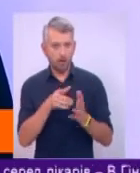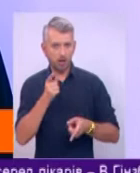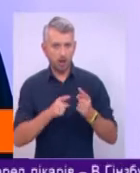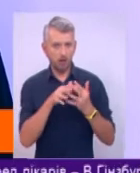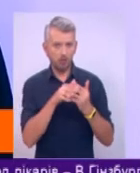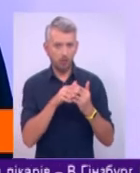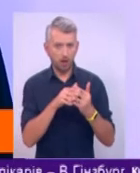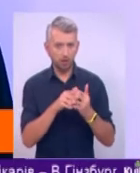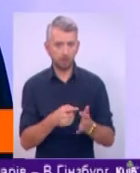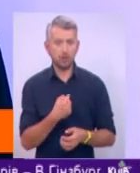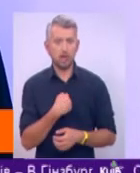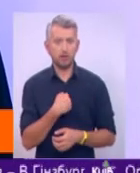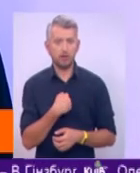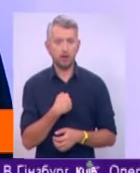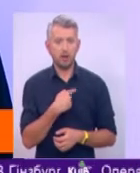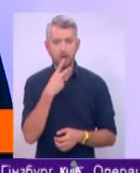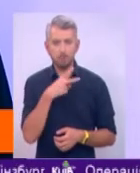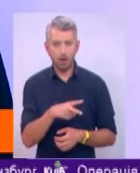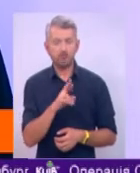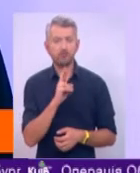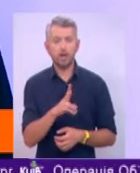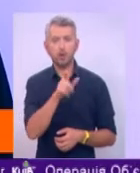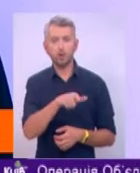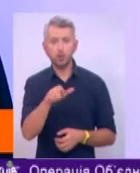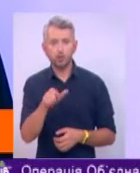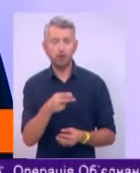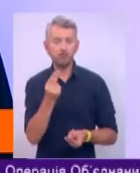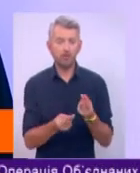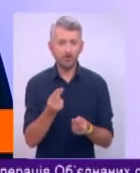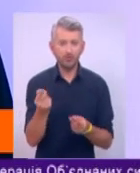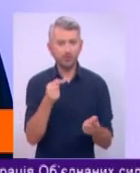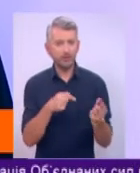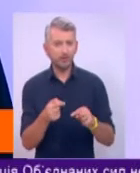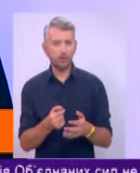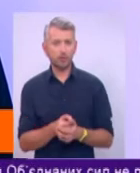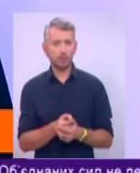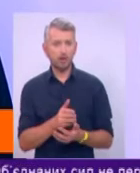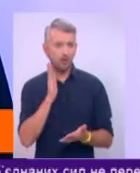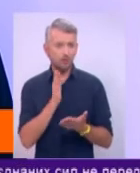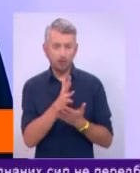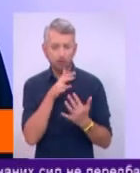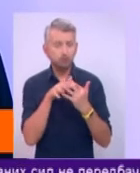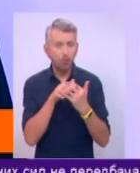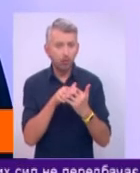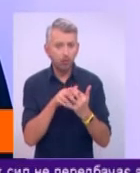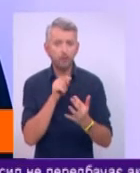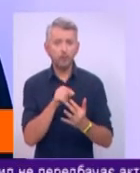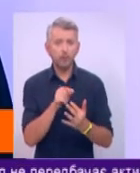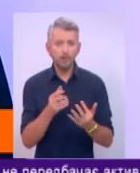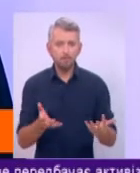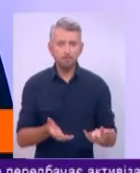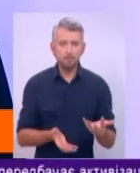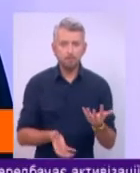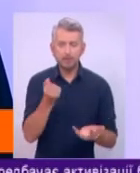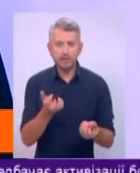я бачив, як люди жартують один з одним прямо в бою. Вони певним чином